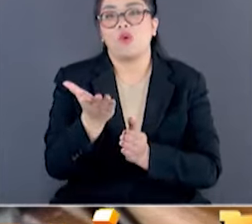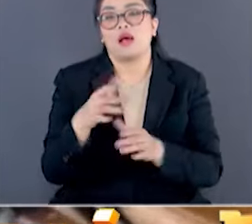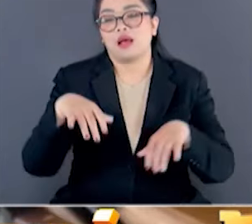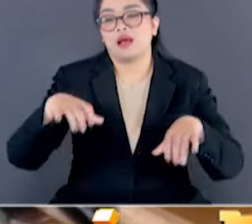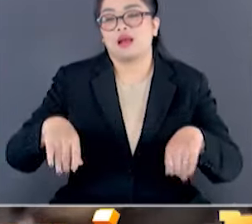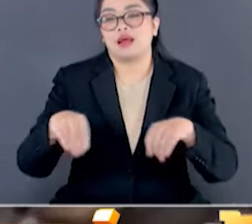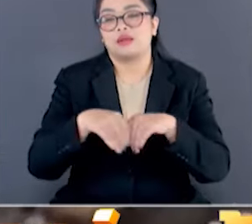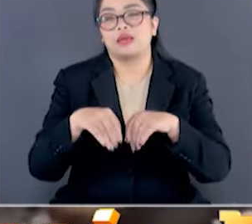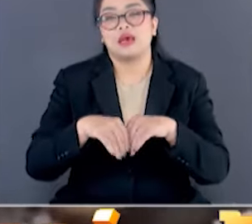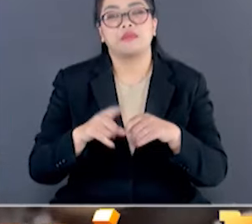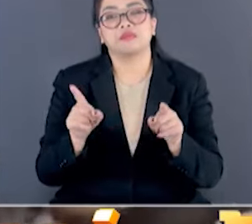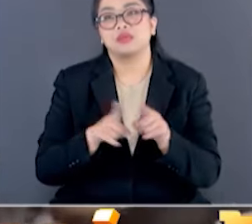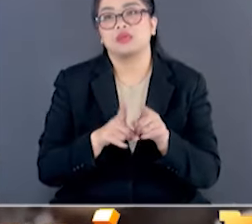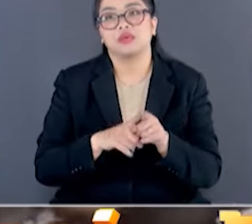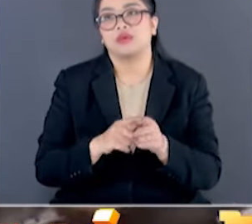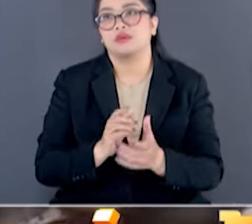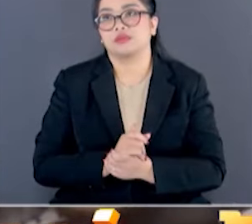ค่ะ